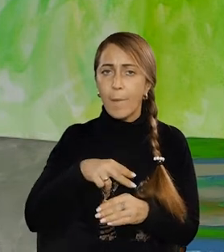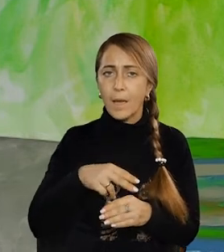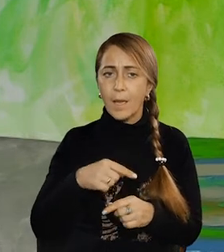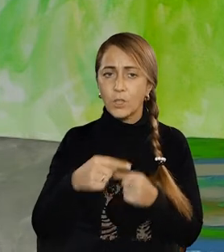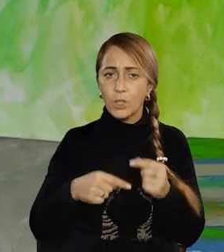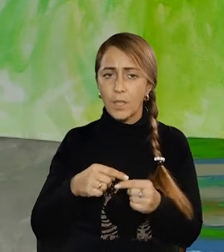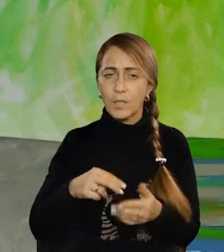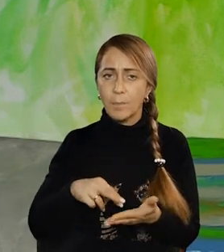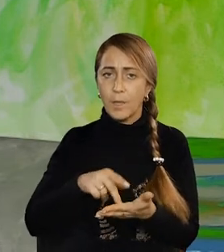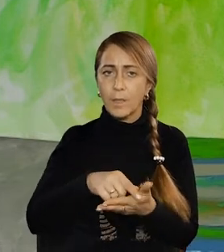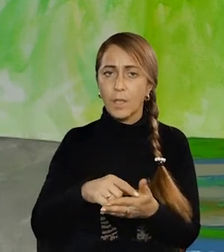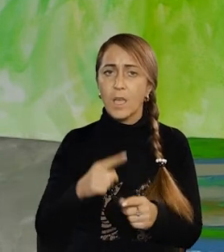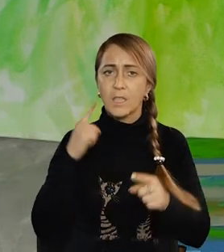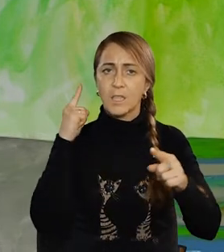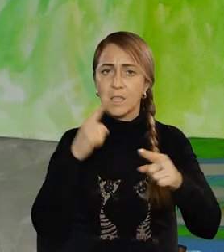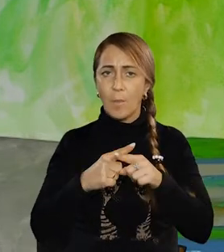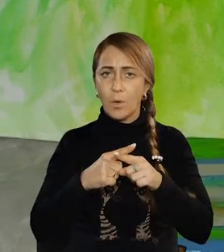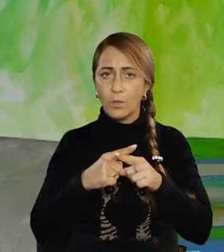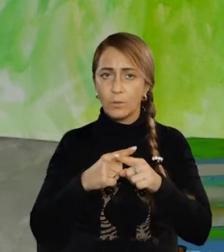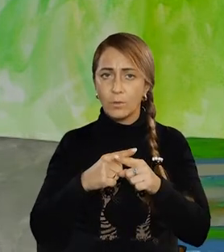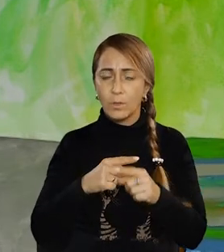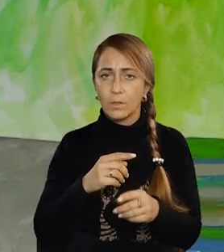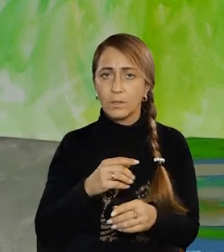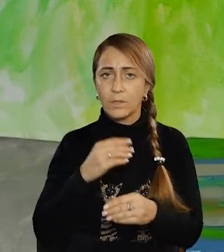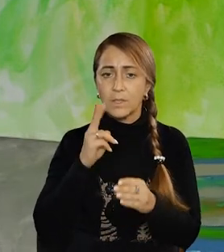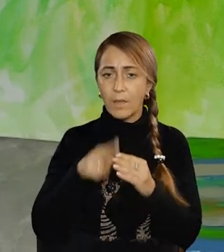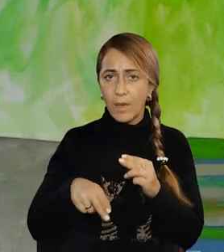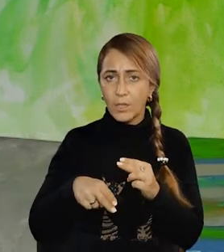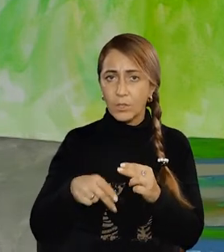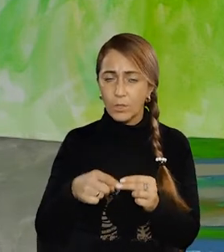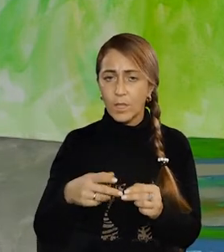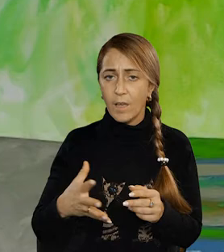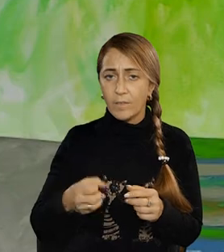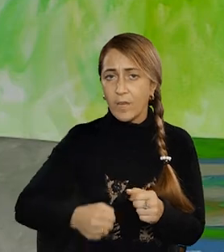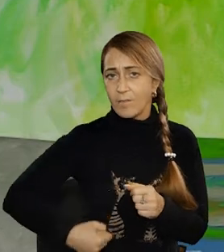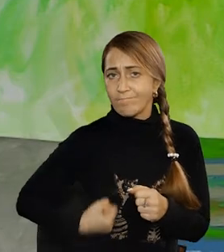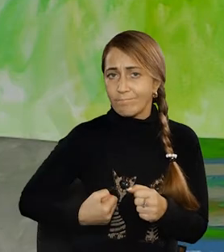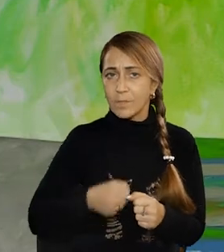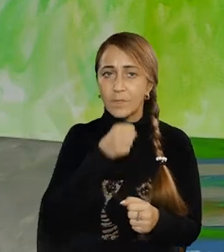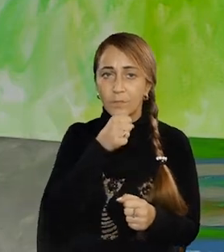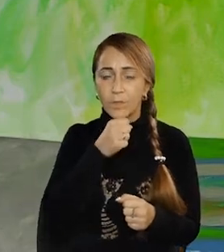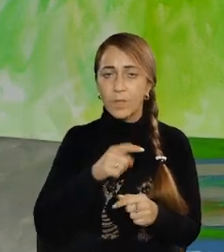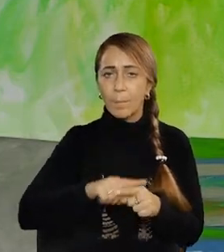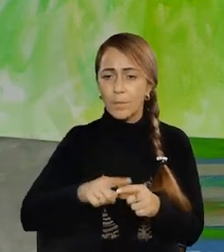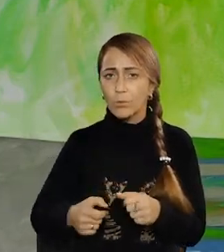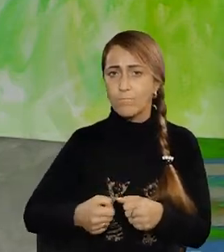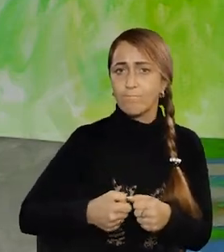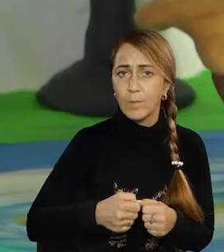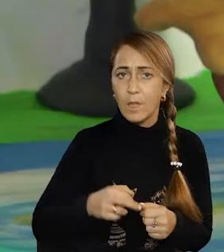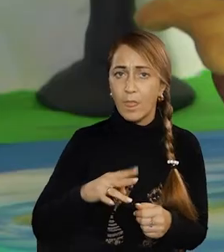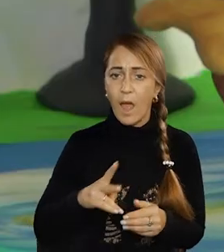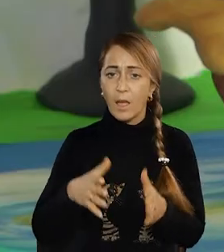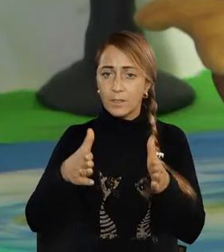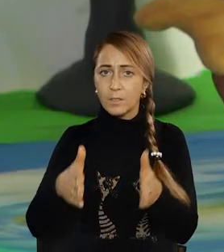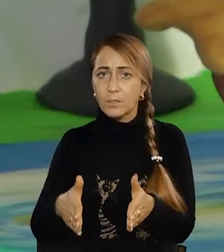через пішохідний перехід завершено!» Я схопив дідуся під лікоть і швиденько потягнув його на